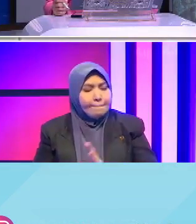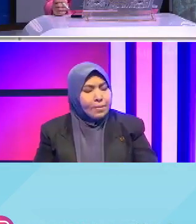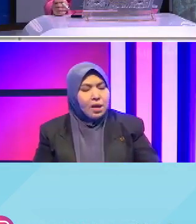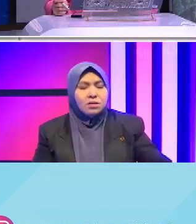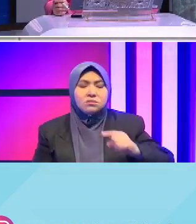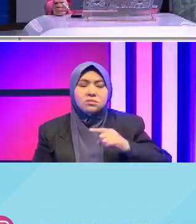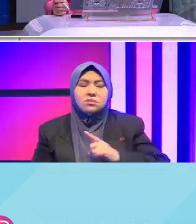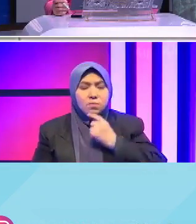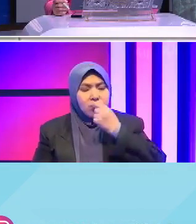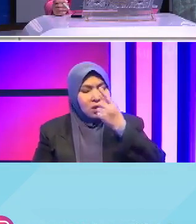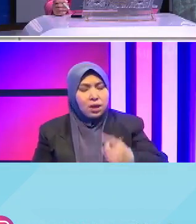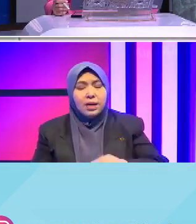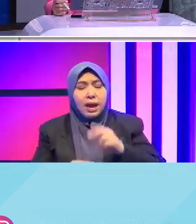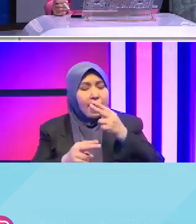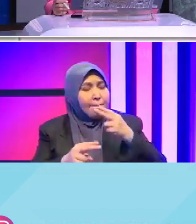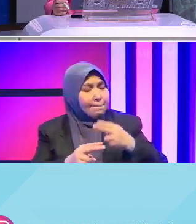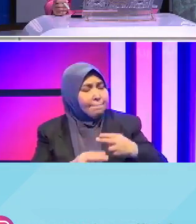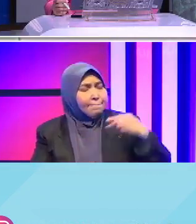وزكريا